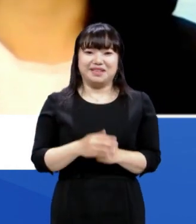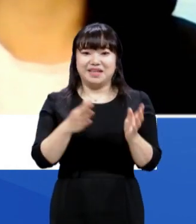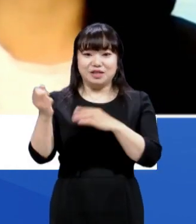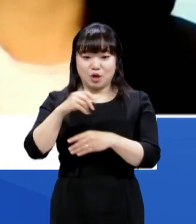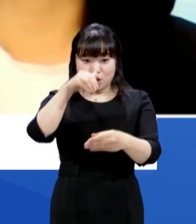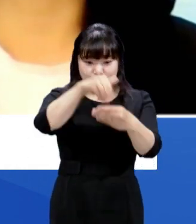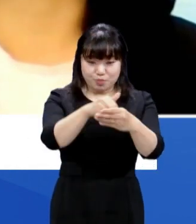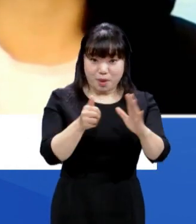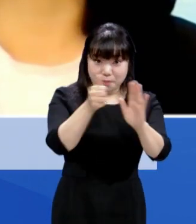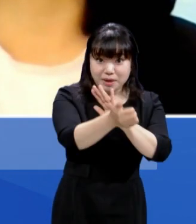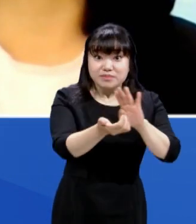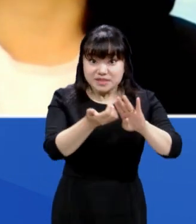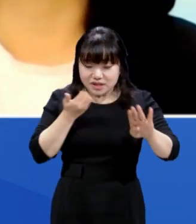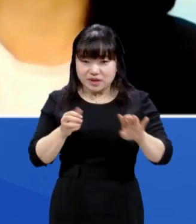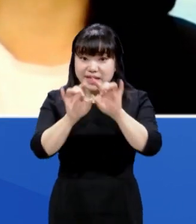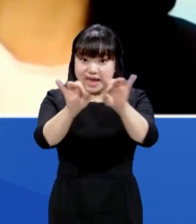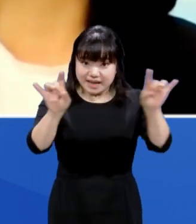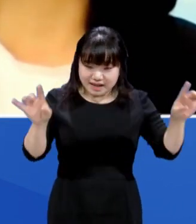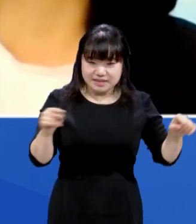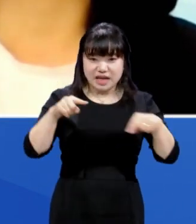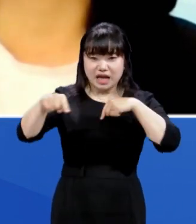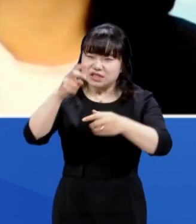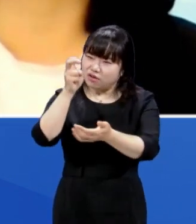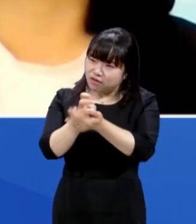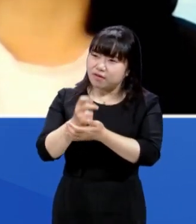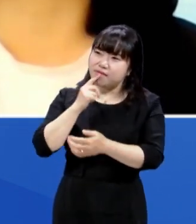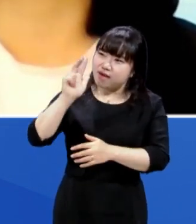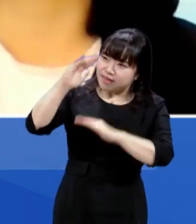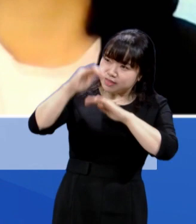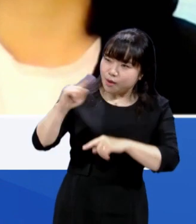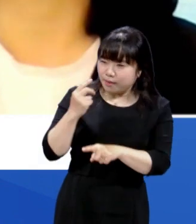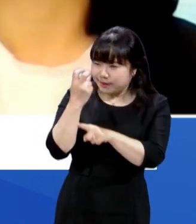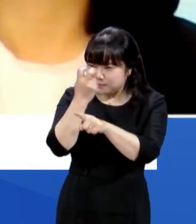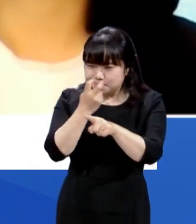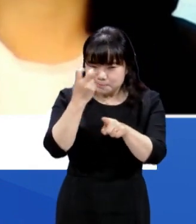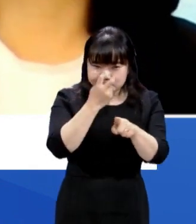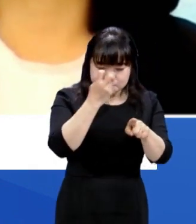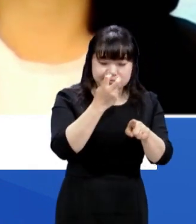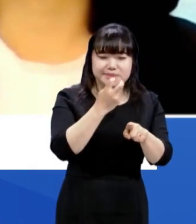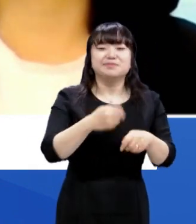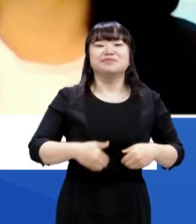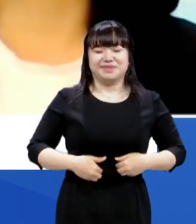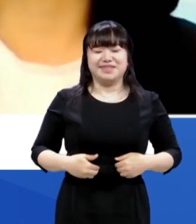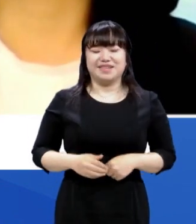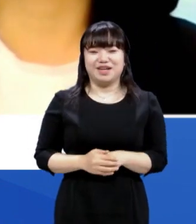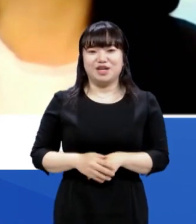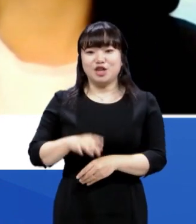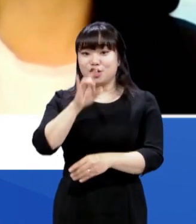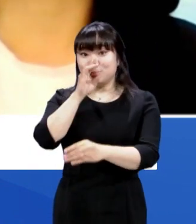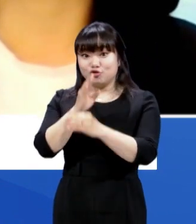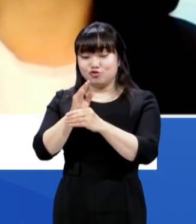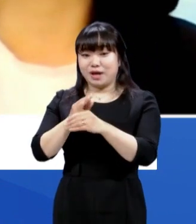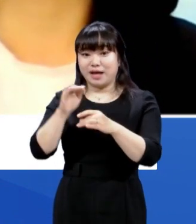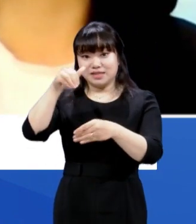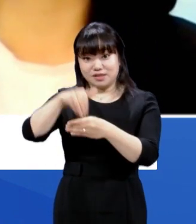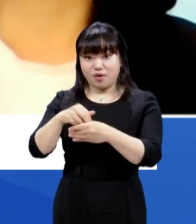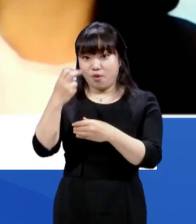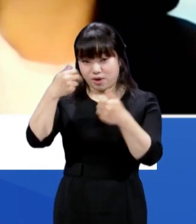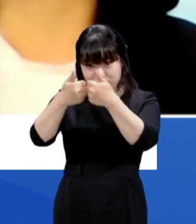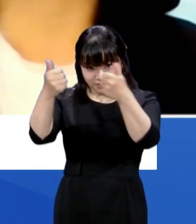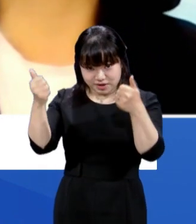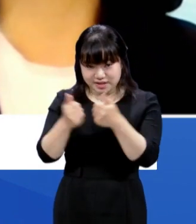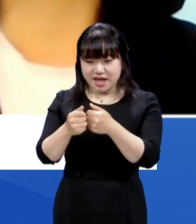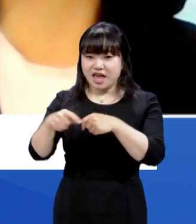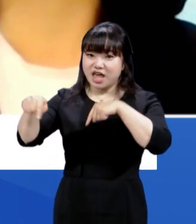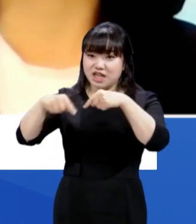전에 각 구 모자들의 정책이나 공약을 확인하시는게 가장 준 하실텐데요 저희 성 중앙선거관리위원회 홈페이지에 보시면 정책